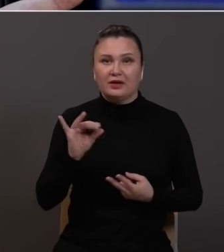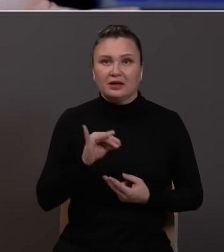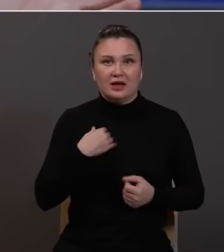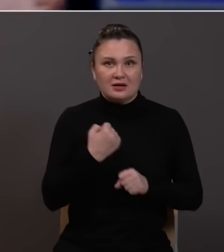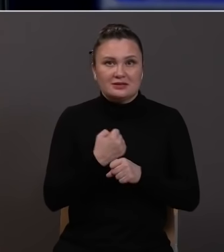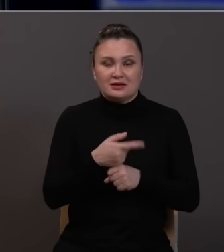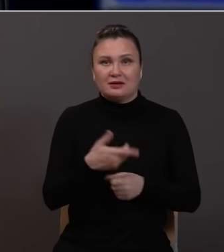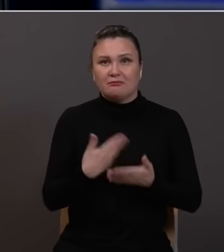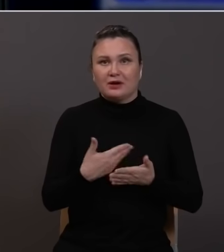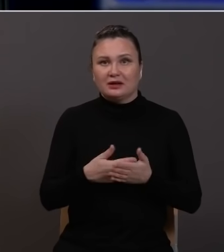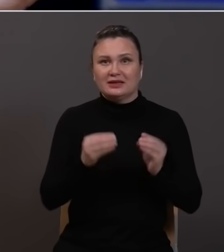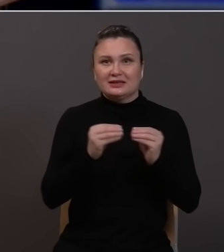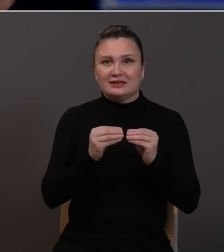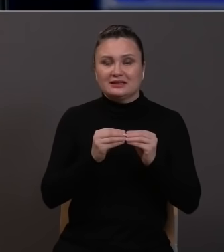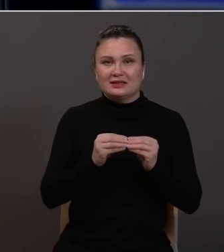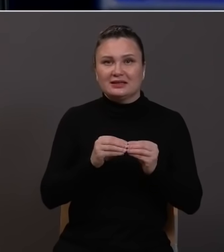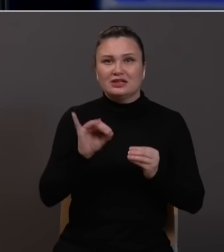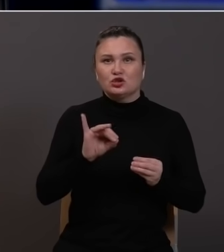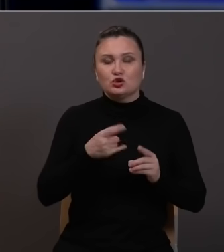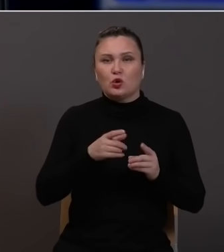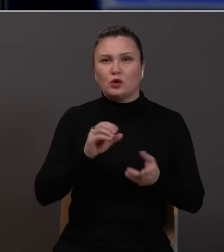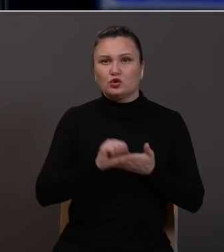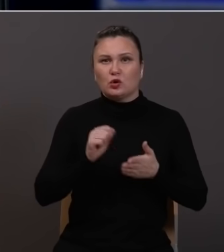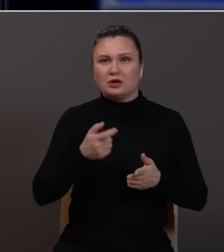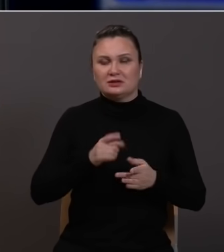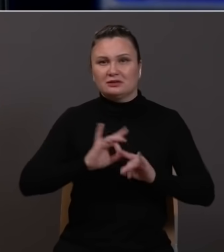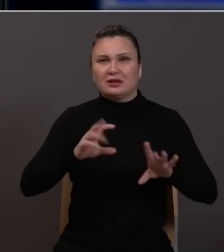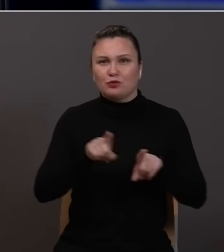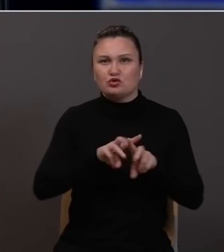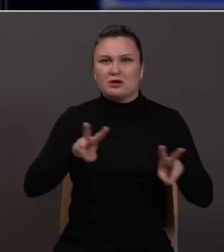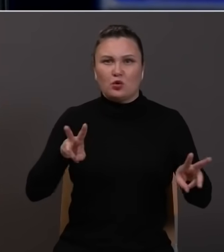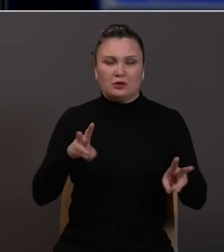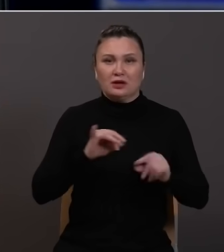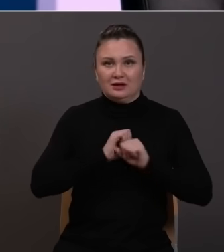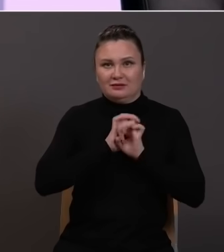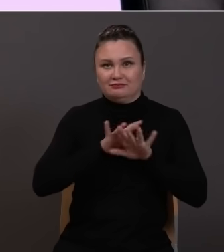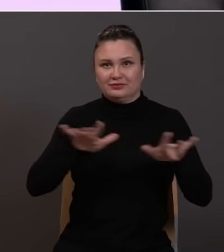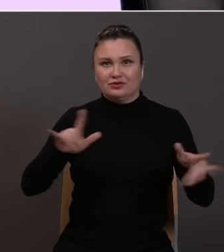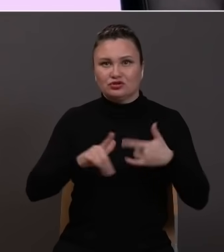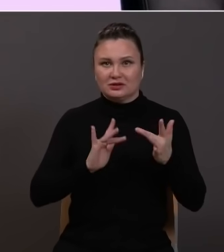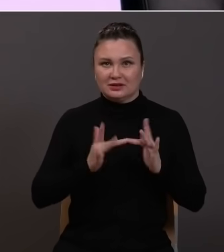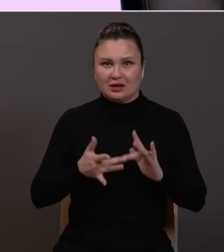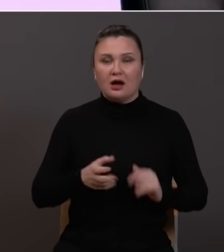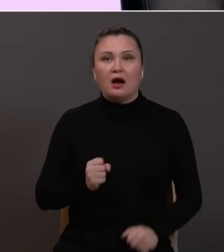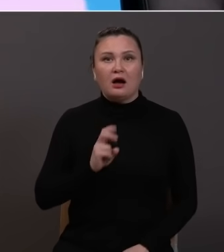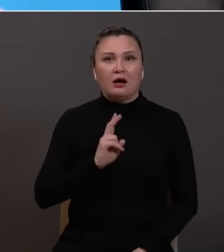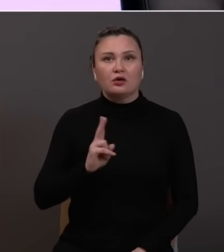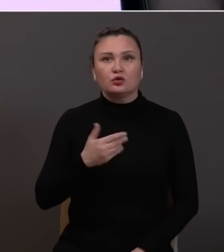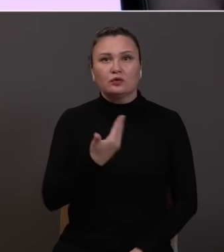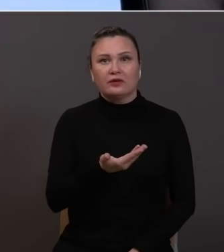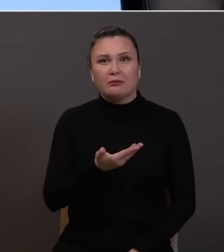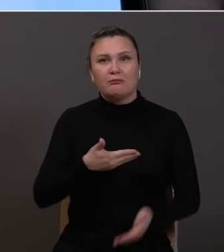Я сделал там порядка там, 10 сториз, которые набрали тоже миллионы просмотров, ну и так далее, и так далее. То есть. А что это за ребята, вот вы говорили, которые